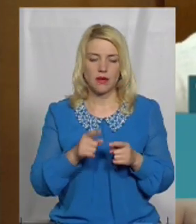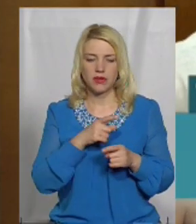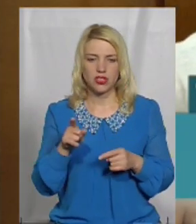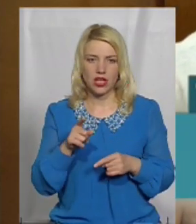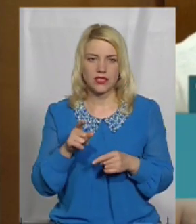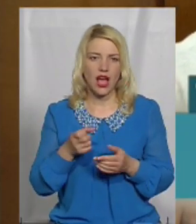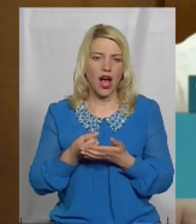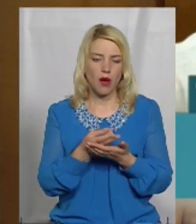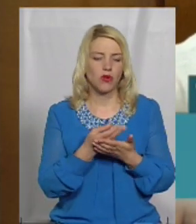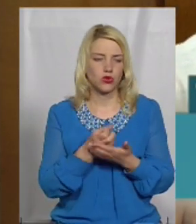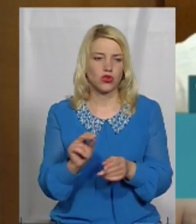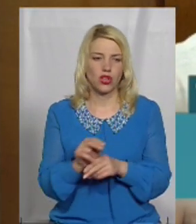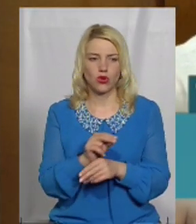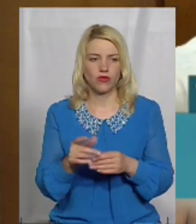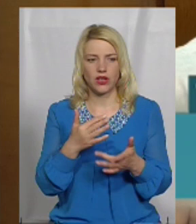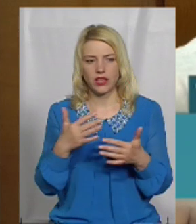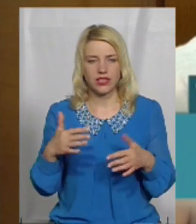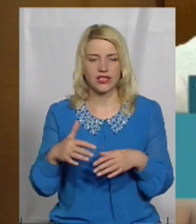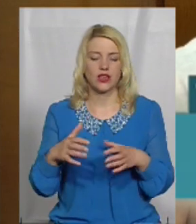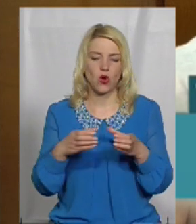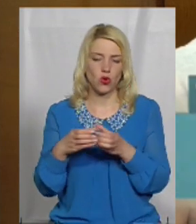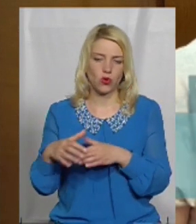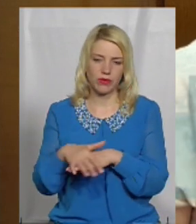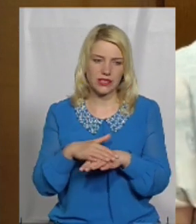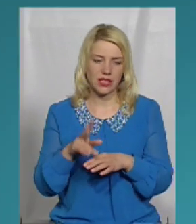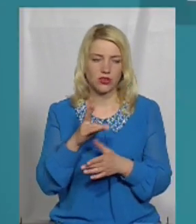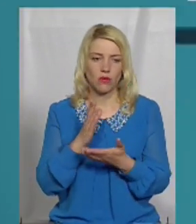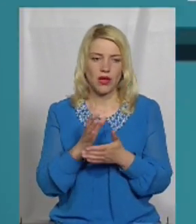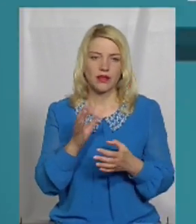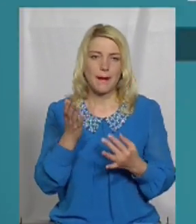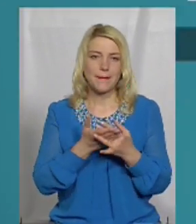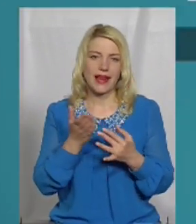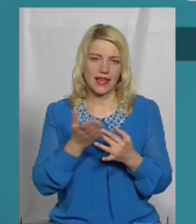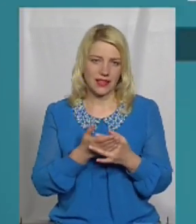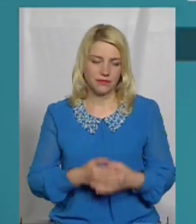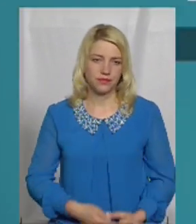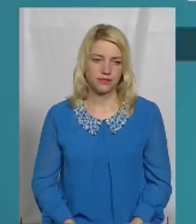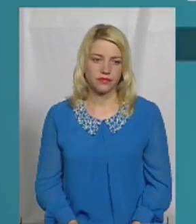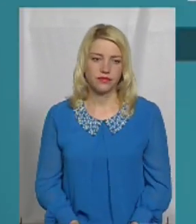лікування різних груп населень, які мають пільги.